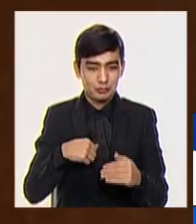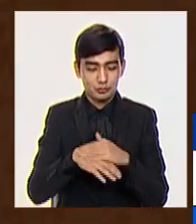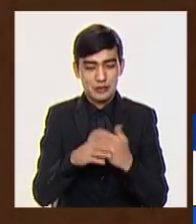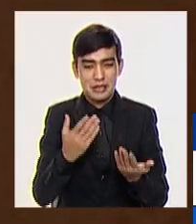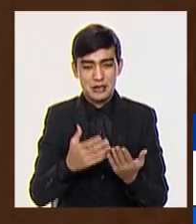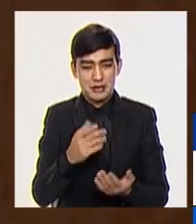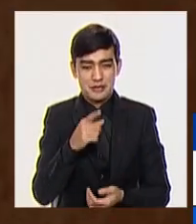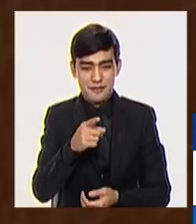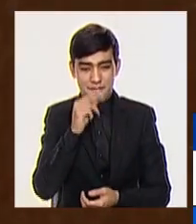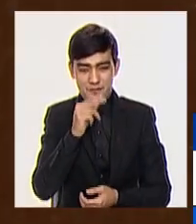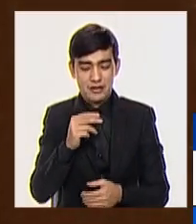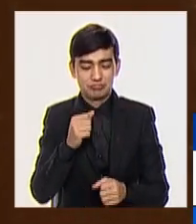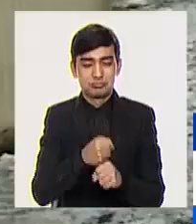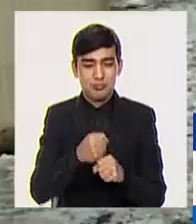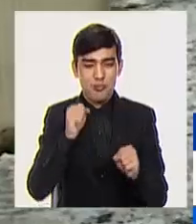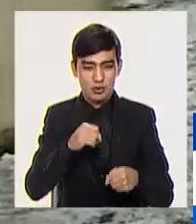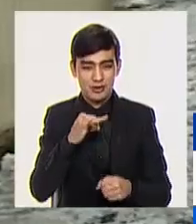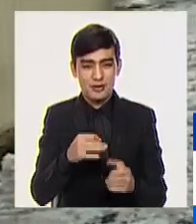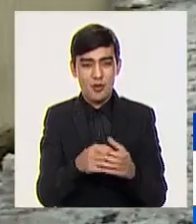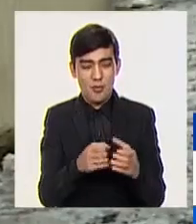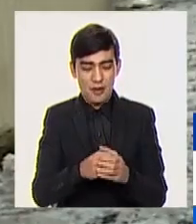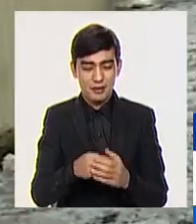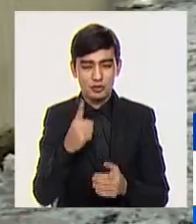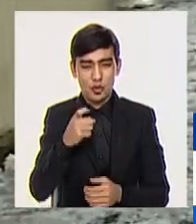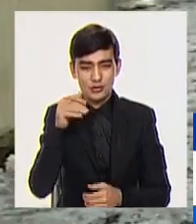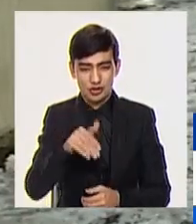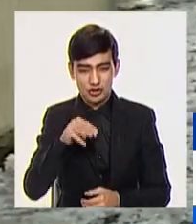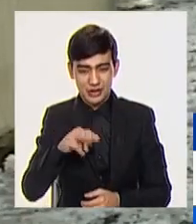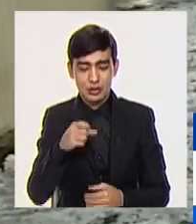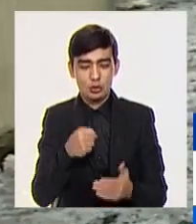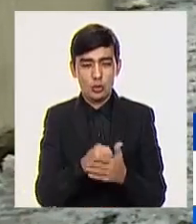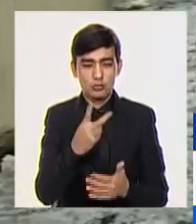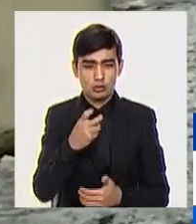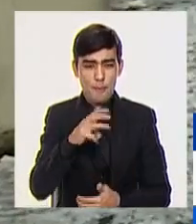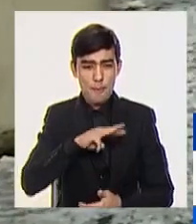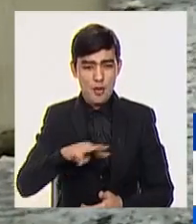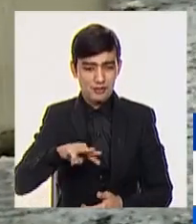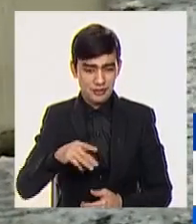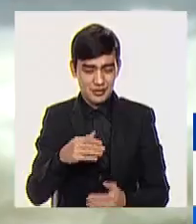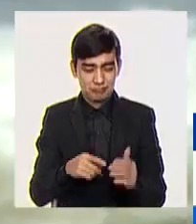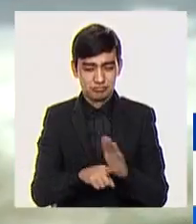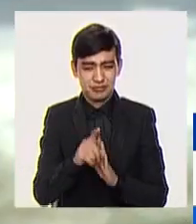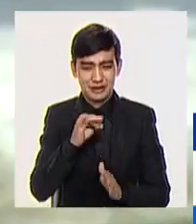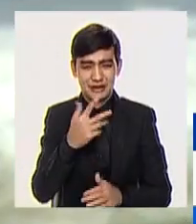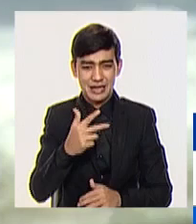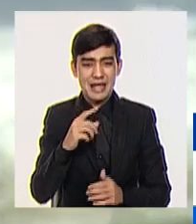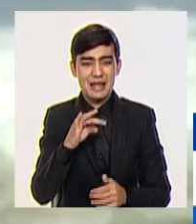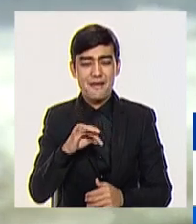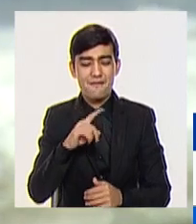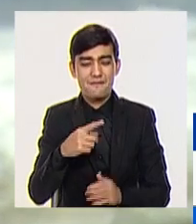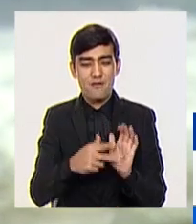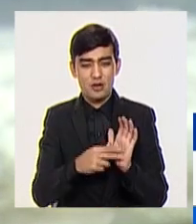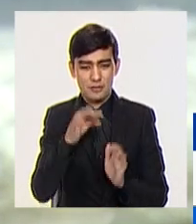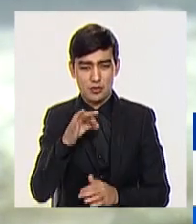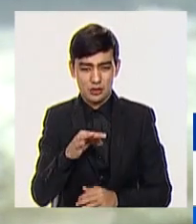крайним его. Вклады в компанию составляли от 100 тысяч тенге до 200 миллионов под 3,8% в месяц,